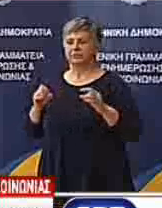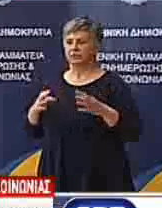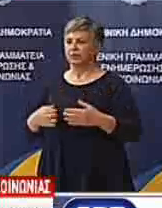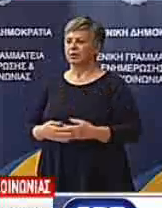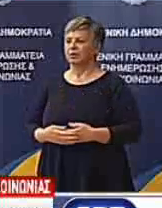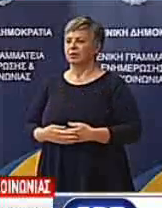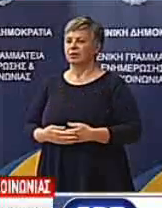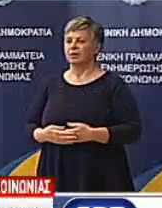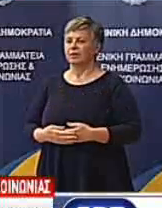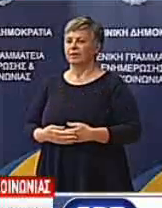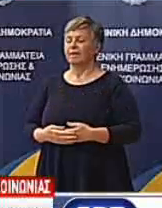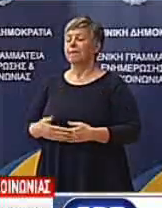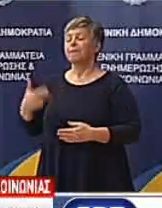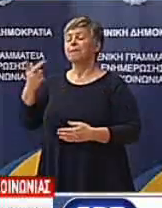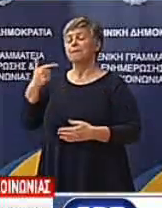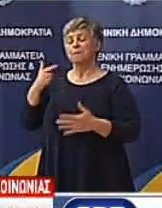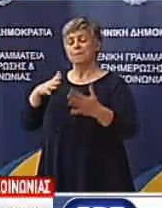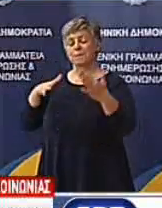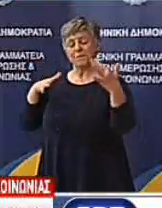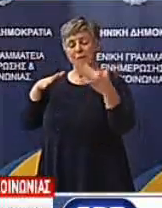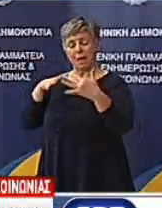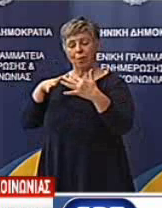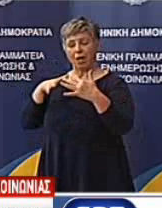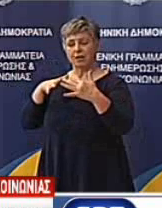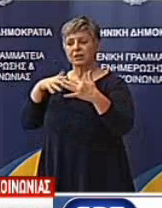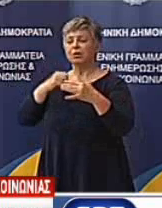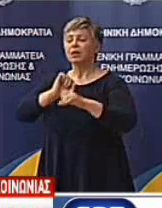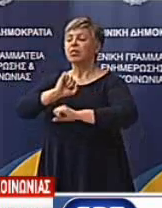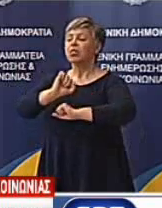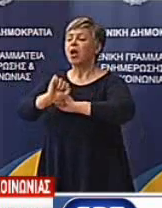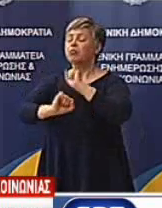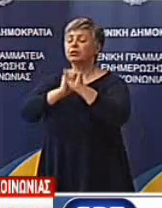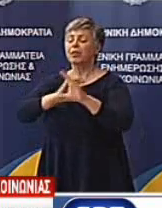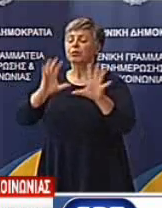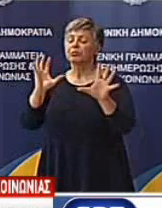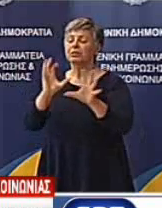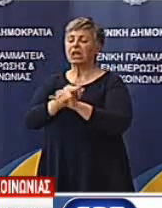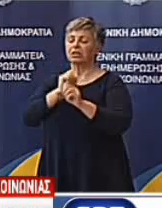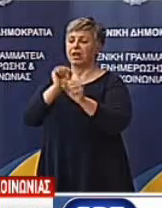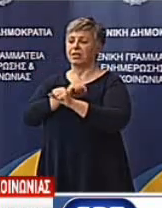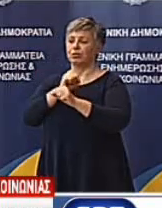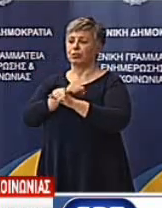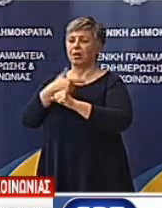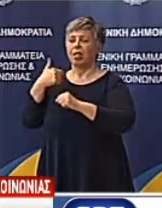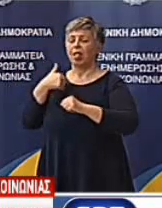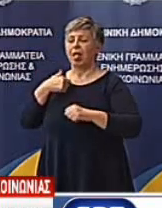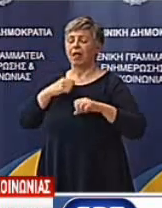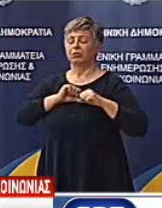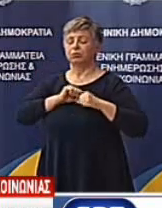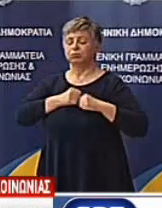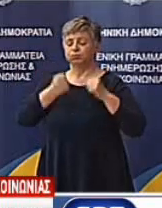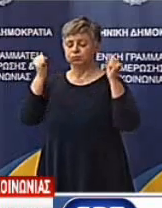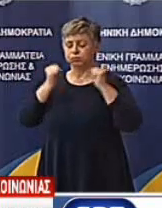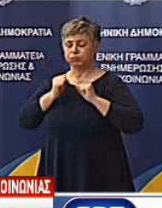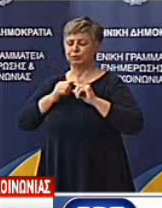Στη μάχη δεν πας για να τη χάσεις. Νομίζω ότι είναι πολύ τετριμένο αυτό που λέω, αλλά δεν πρέπει ποτέ να το ξεχνάμε αυτό. Έχουμε δώσει